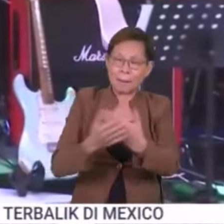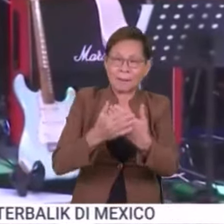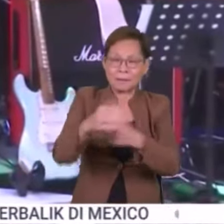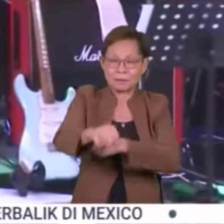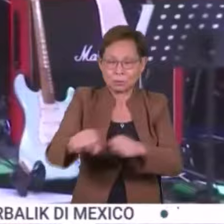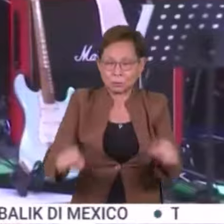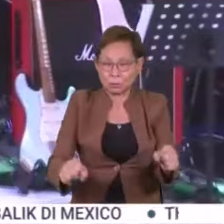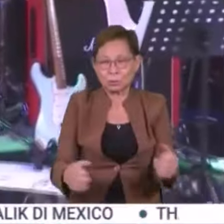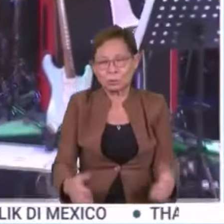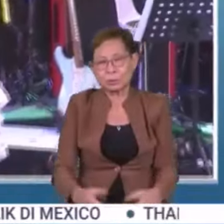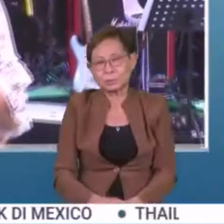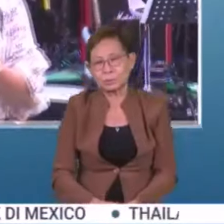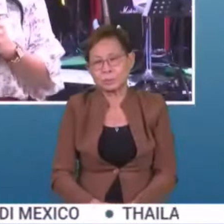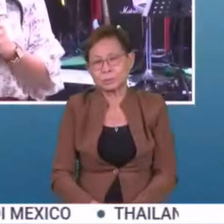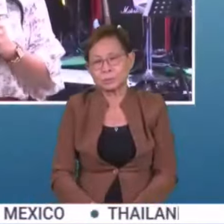studio silakan